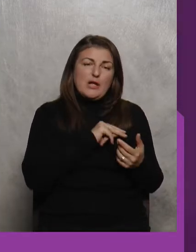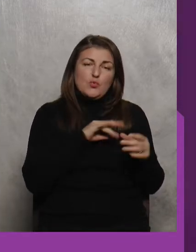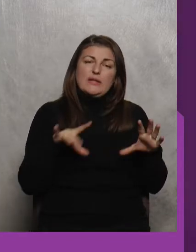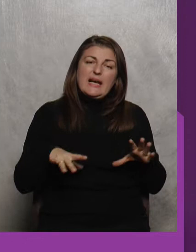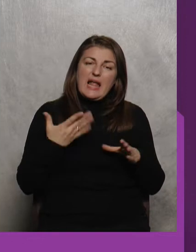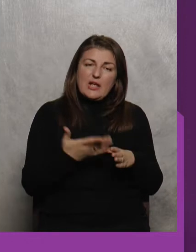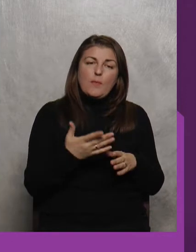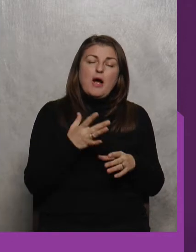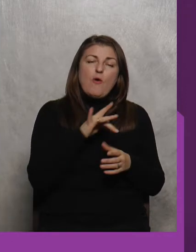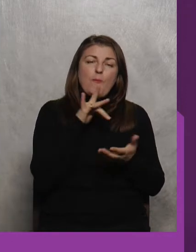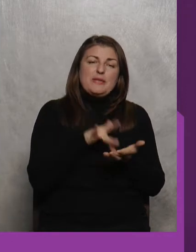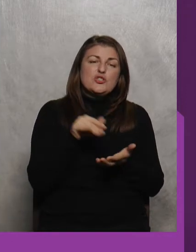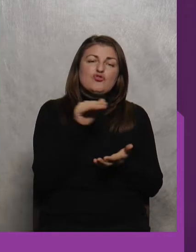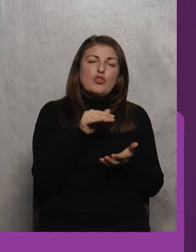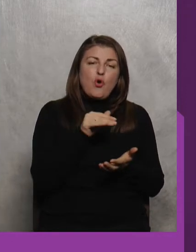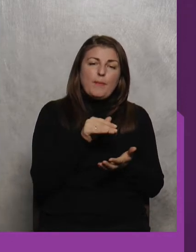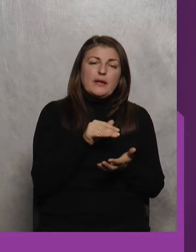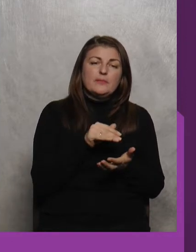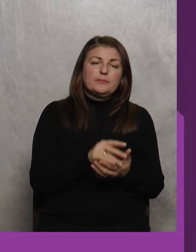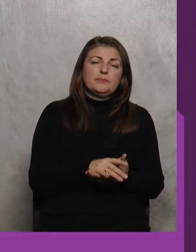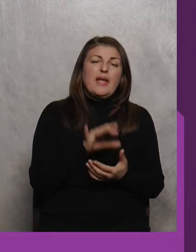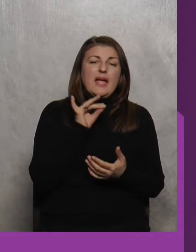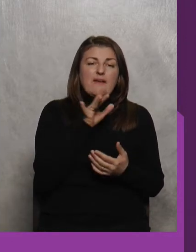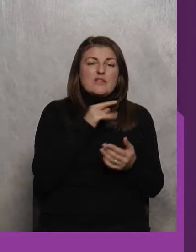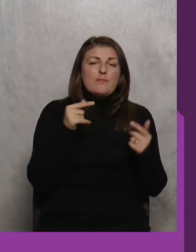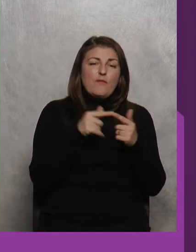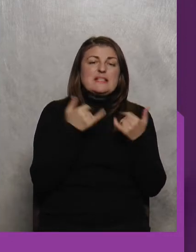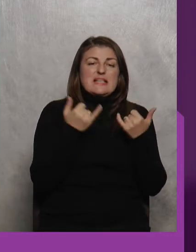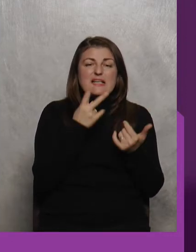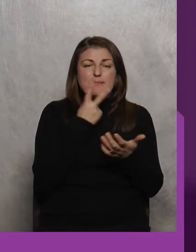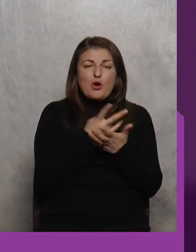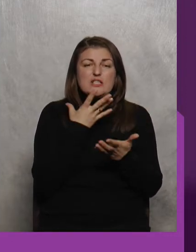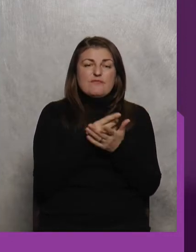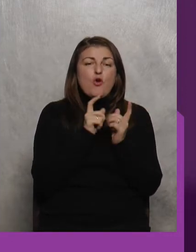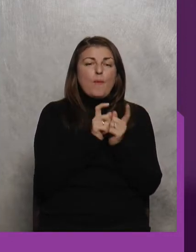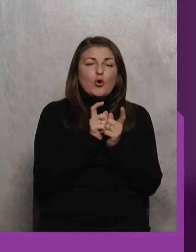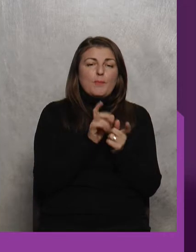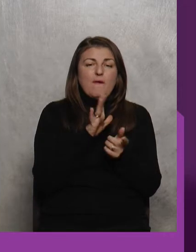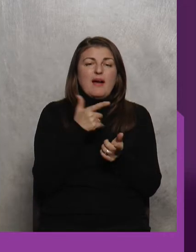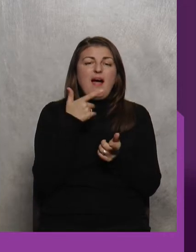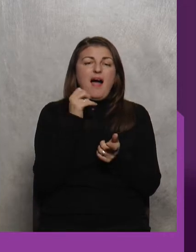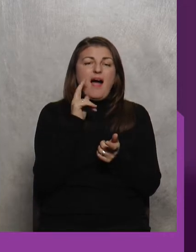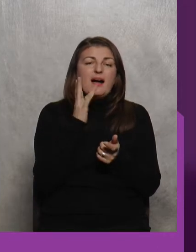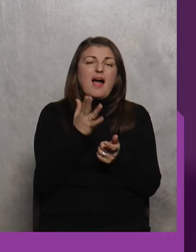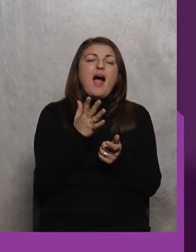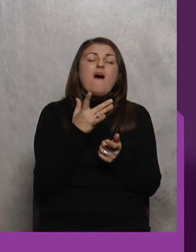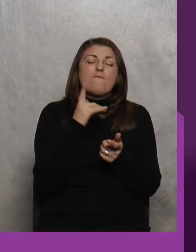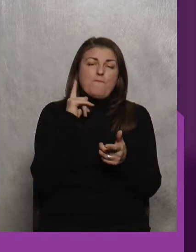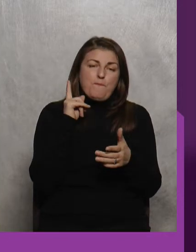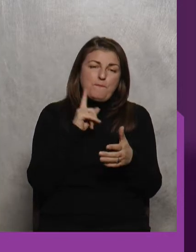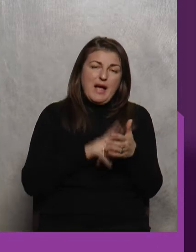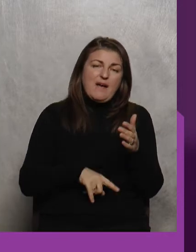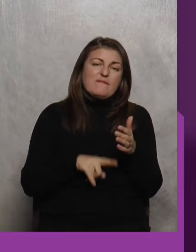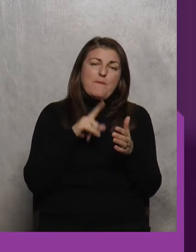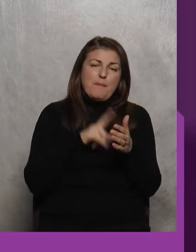тренером в місті Житомирі. І, відповідно, зараз покаже свою боротьбу в ГАК.